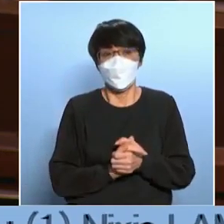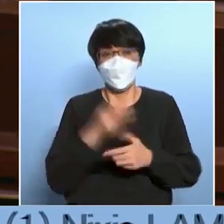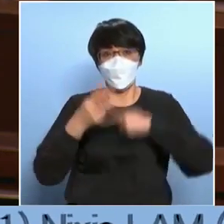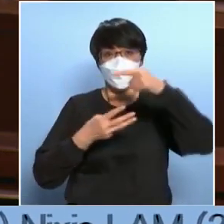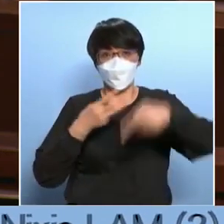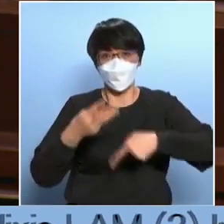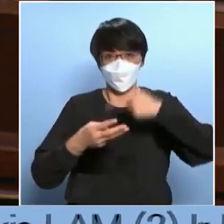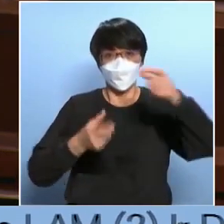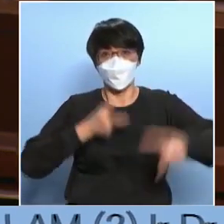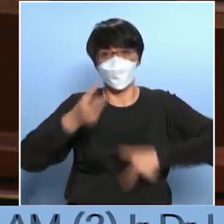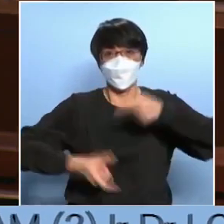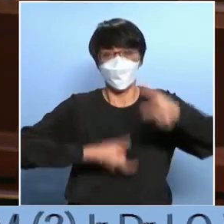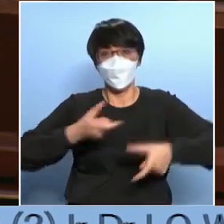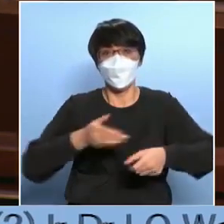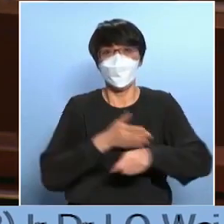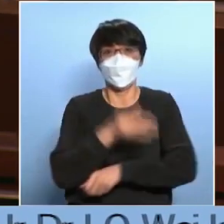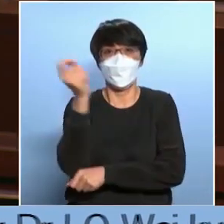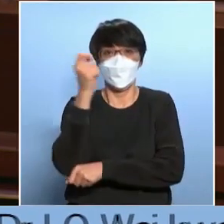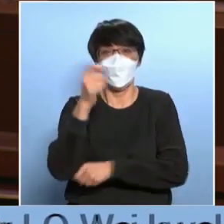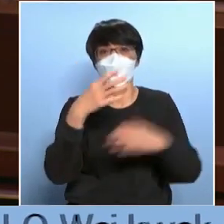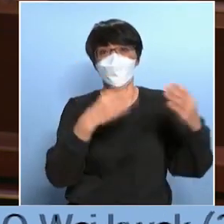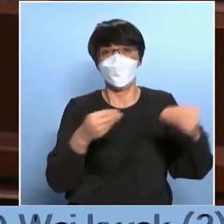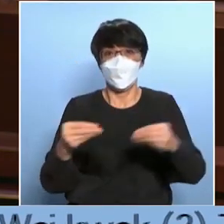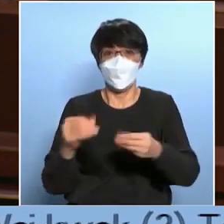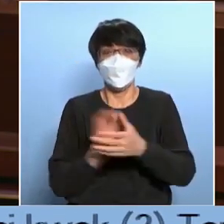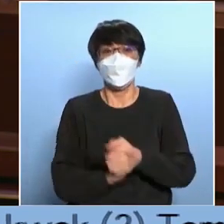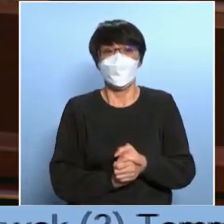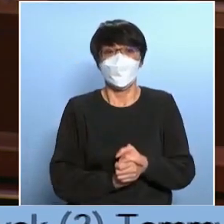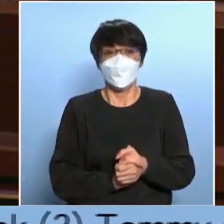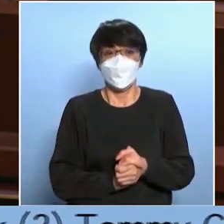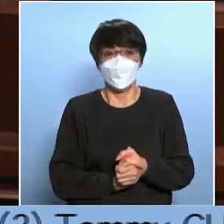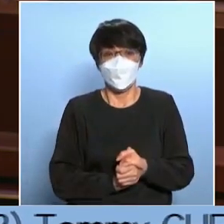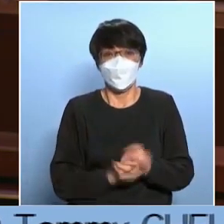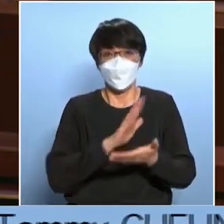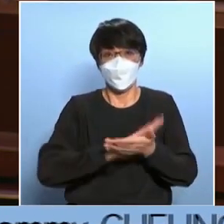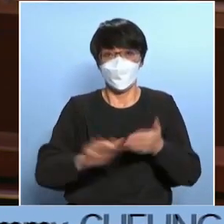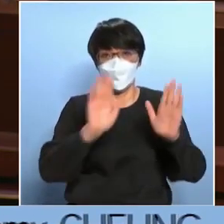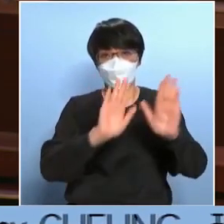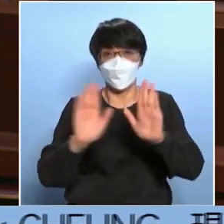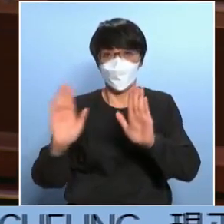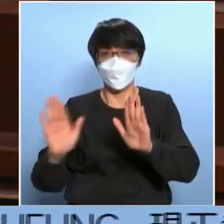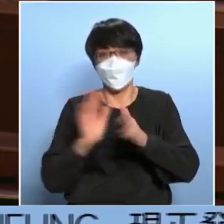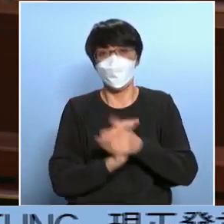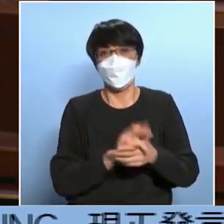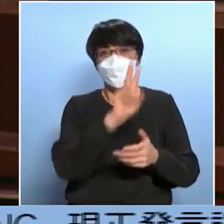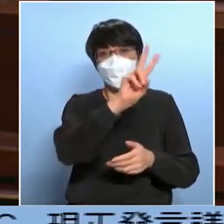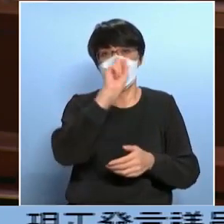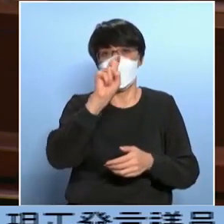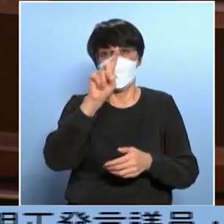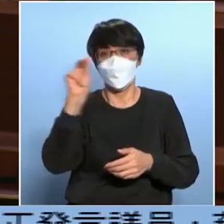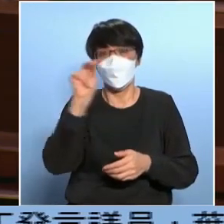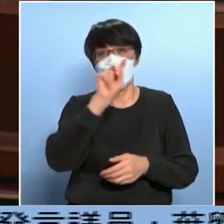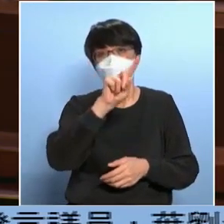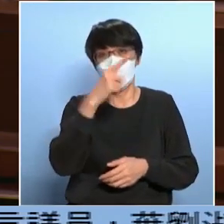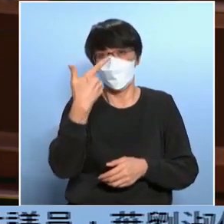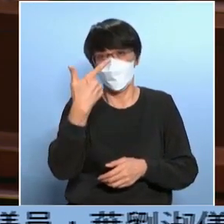開支啦，社會福利啦、教育啦。同埋衛生服務咧，係自從